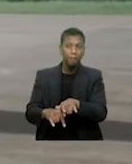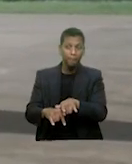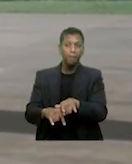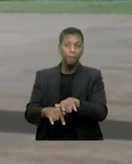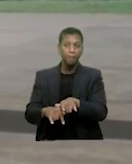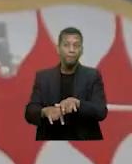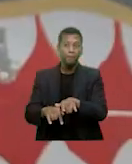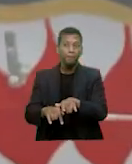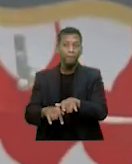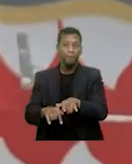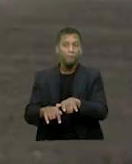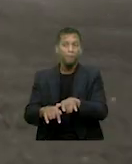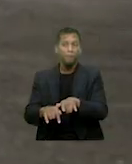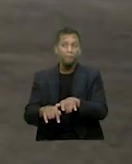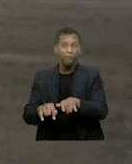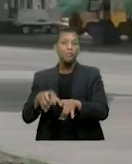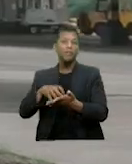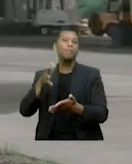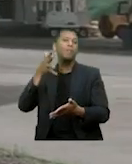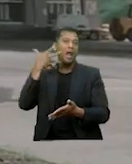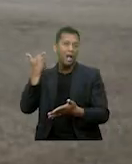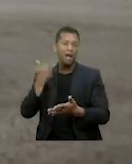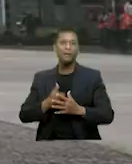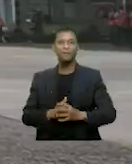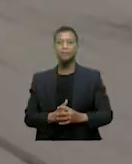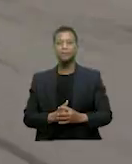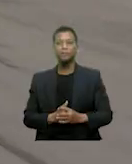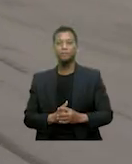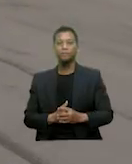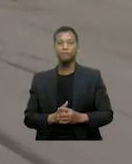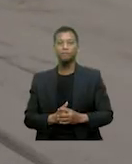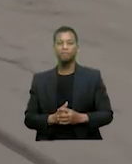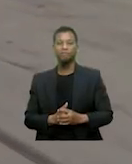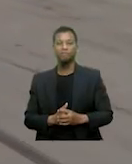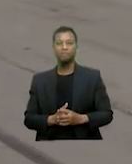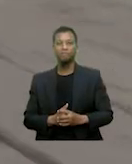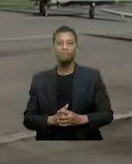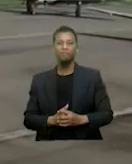Abdurrahman Saleh, Malang. Tim Liputan iNews melaporkan.